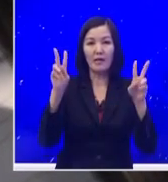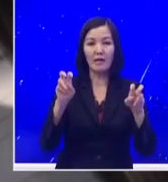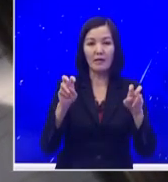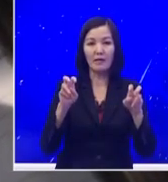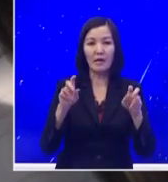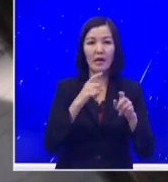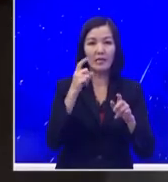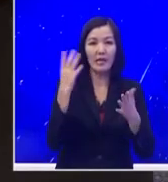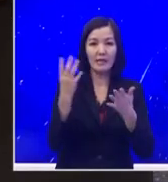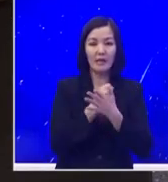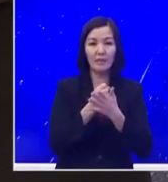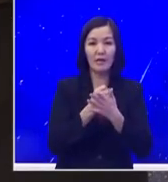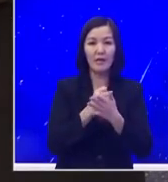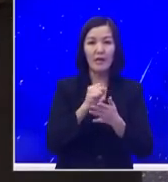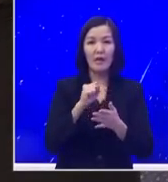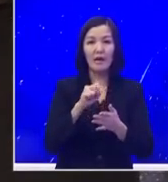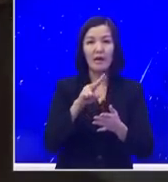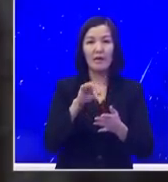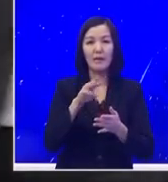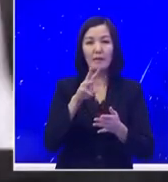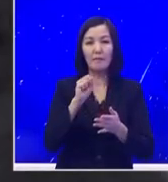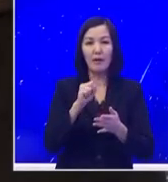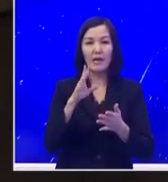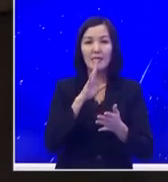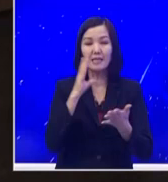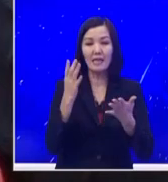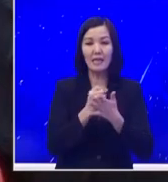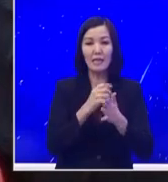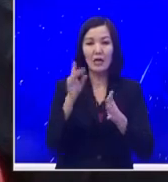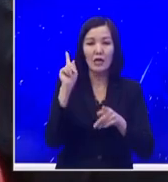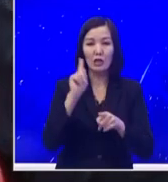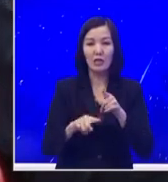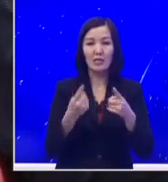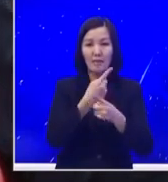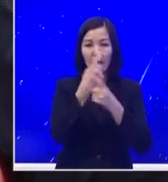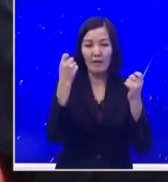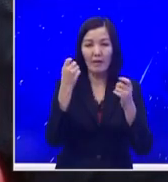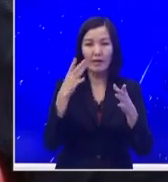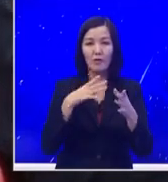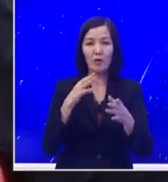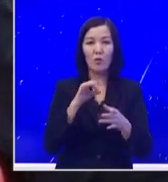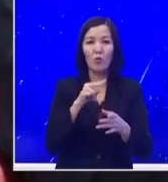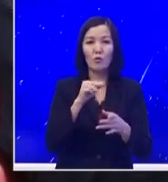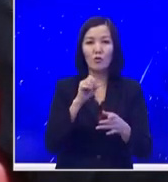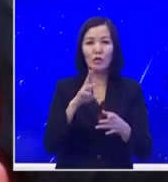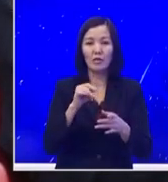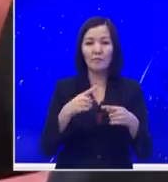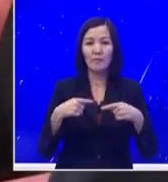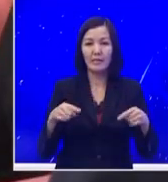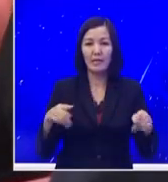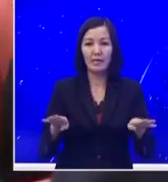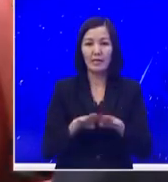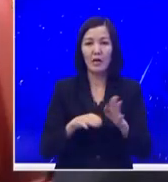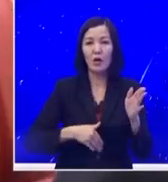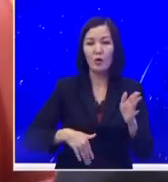иесін тапты. Алғашқысын Алима Мұратқызы еншілесе, ең жылдам әрі сапалы ақпарат таратуда Олжас Құрмашев өзге әріптестерінен